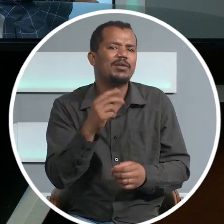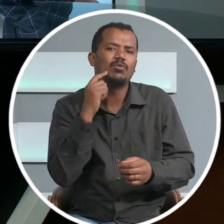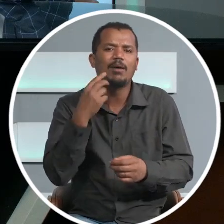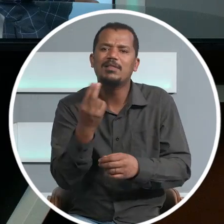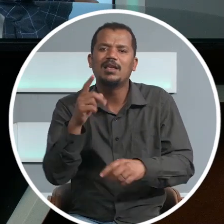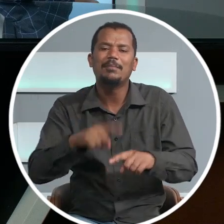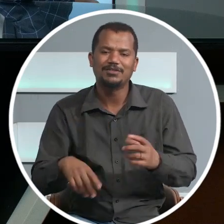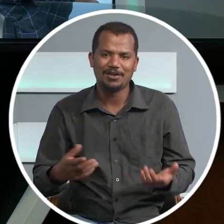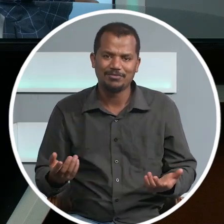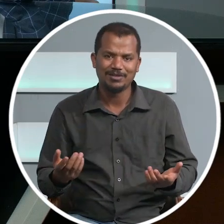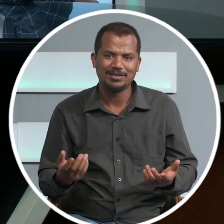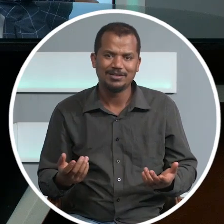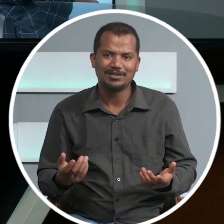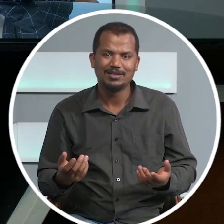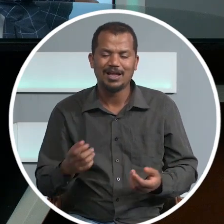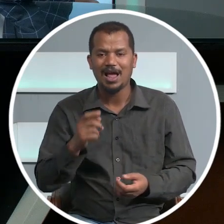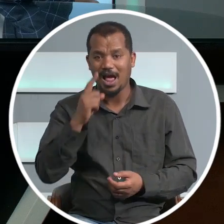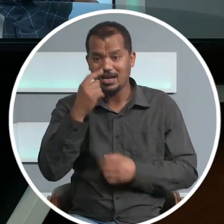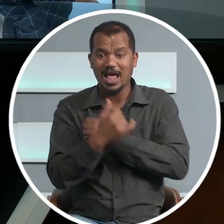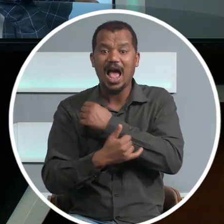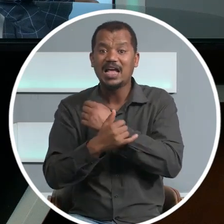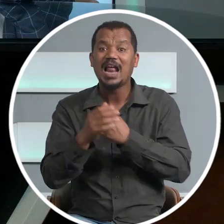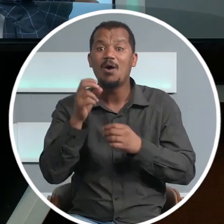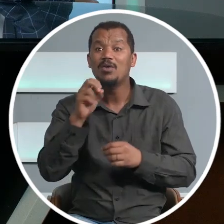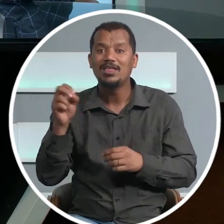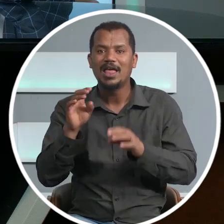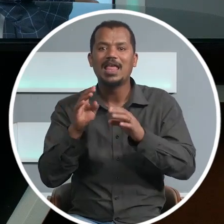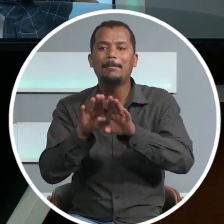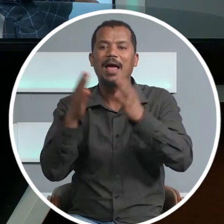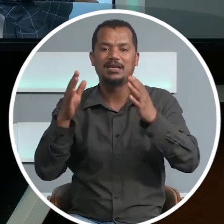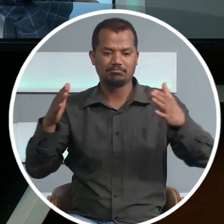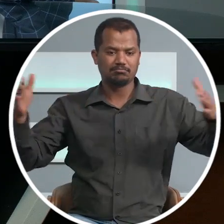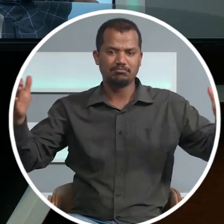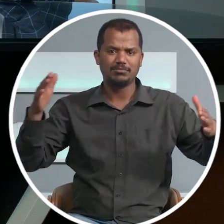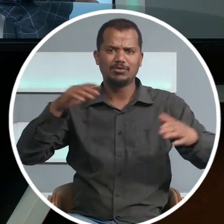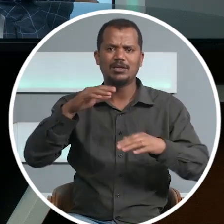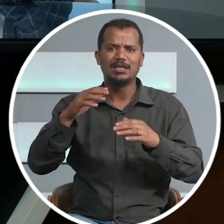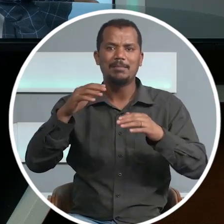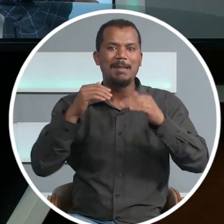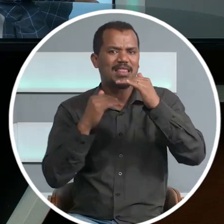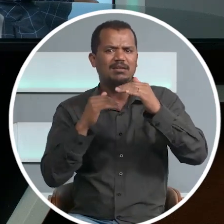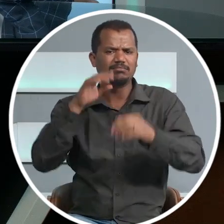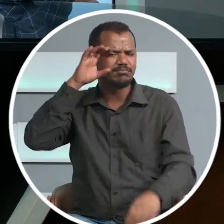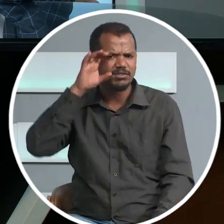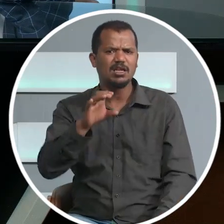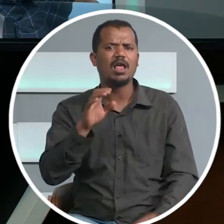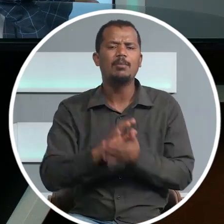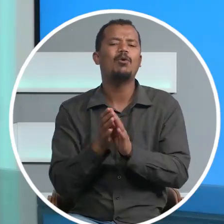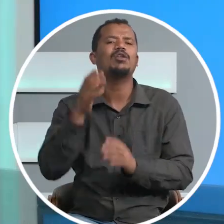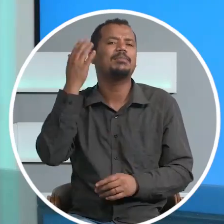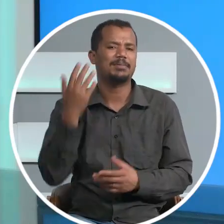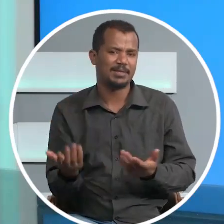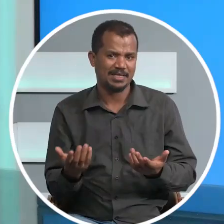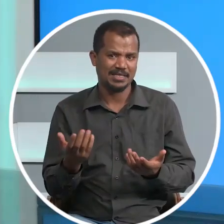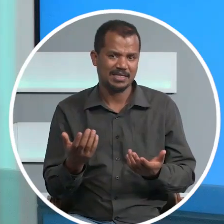betalu, ini negeri, anda garis standar noro, iya baru cuma tan, iya mungkin asyik dah jemuan lepas. بگل سب نزدیک نگرو